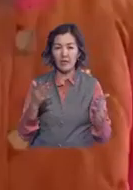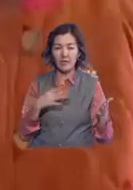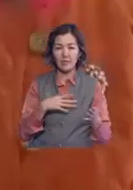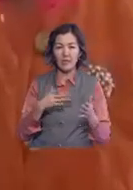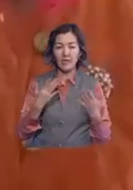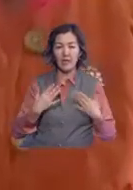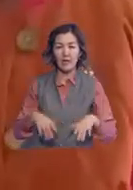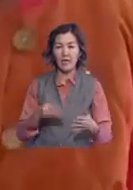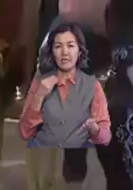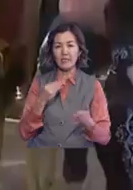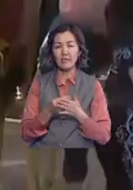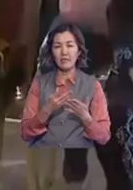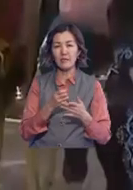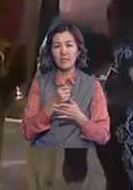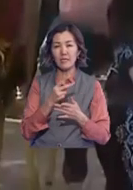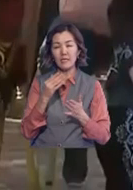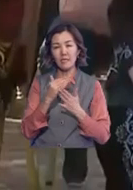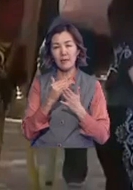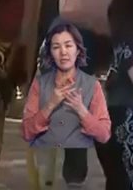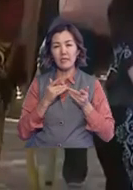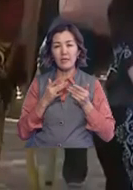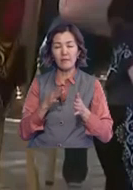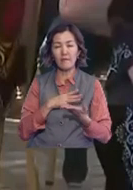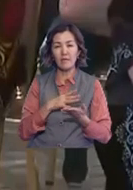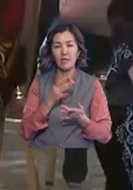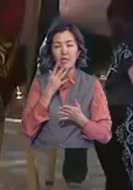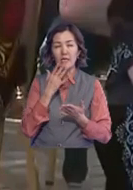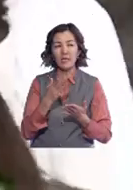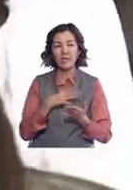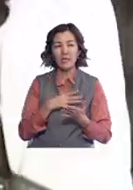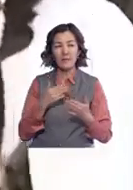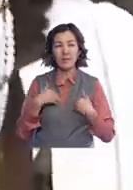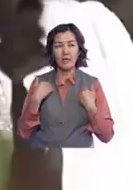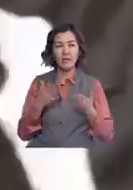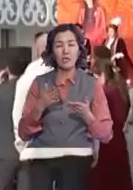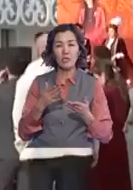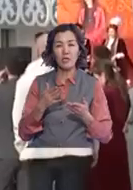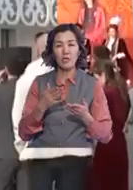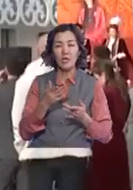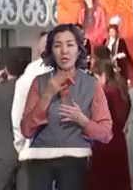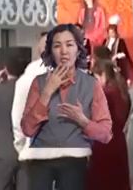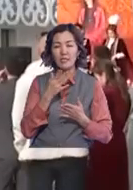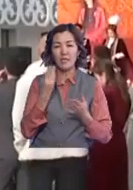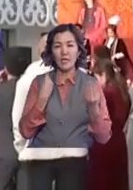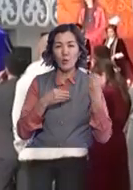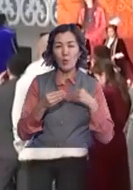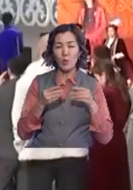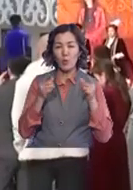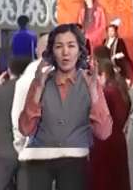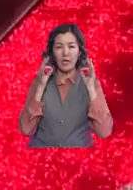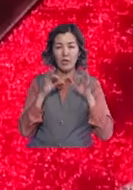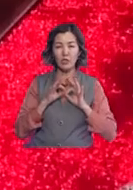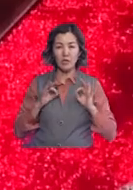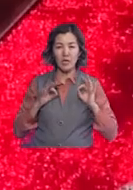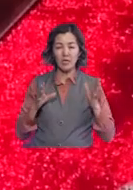одежды оценивали по нескольким критериям. Отражение национального колорита, подача образа и национальное украшение. Особый интерес у